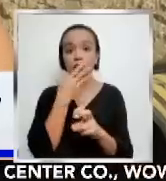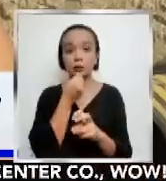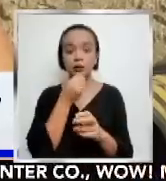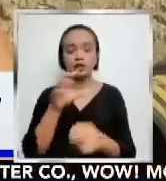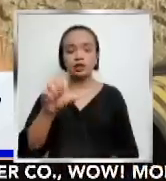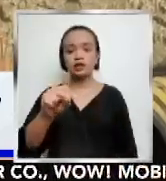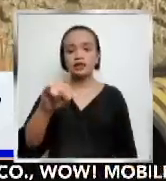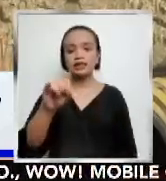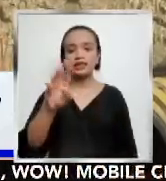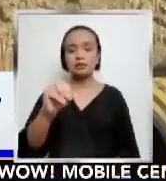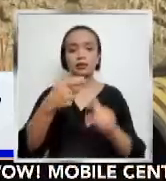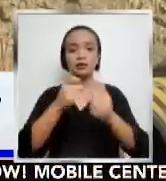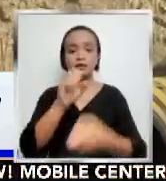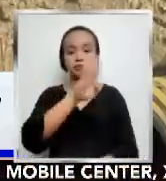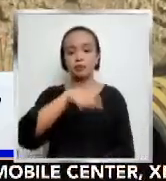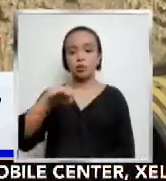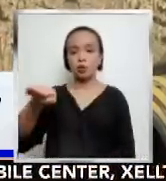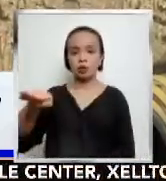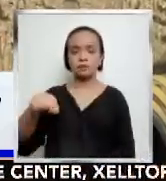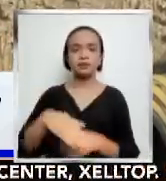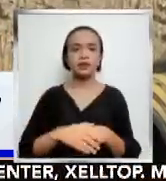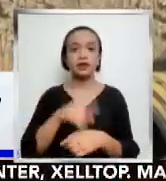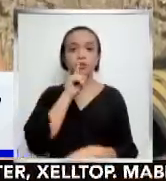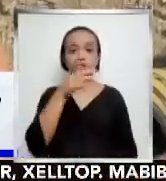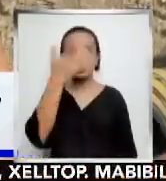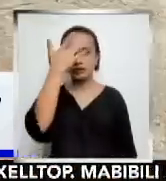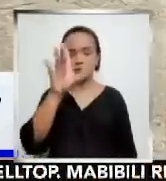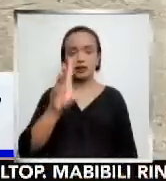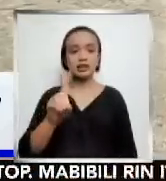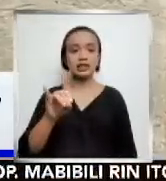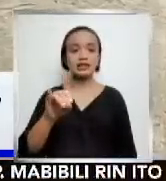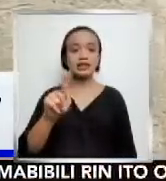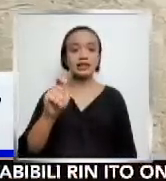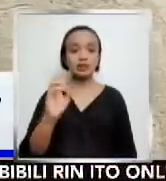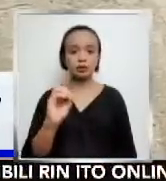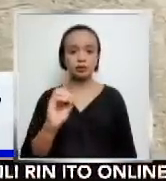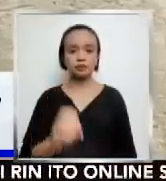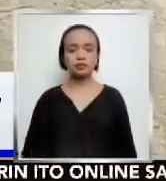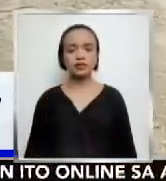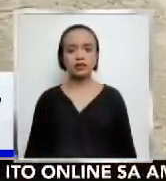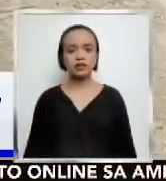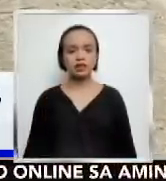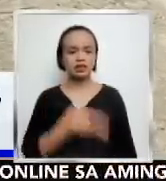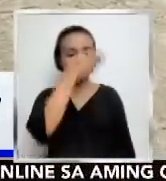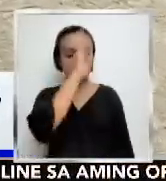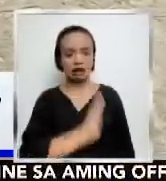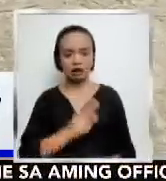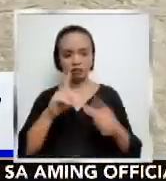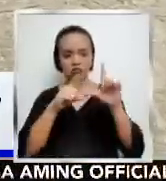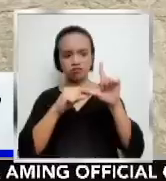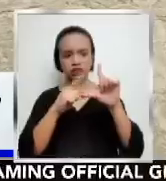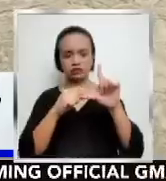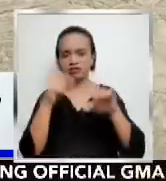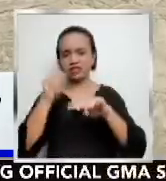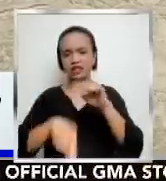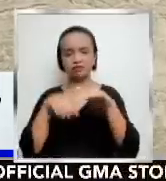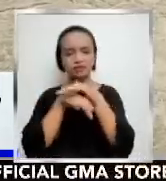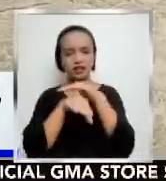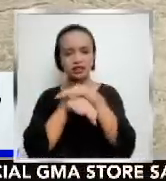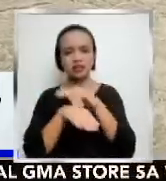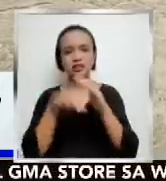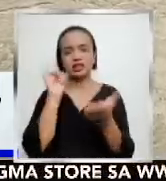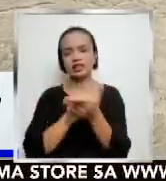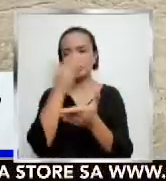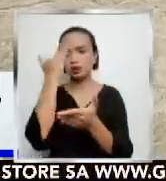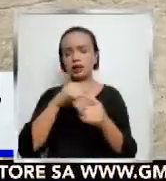taga Bohol na si Jade na Smart at Dito subscriber. Sira yung link, hindi makakapasok kaya hindi